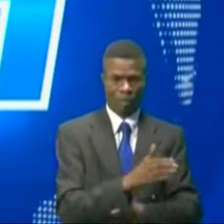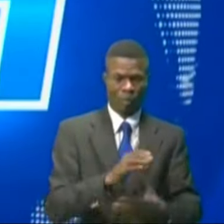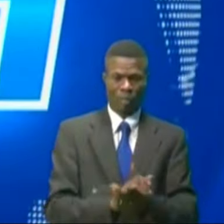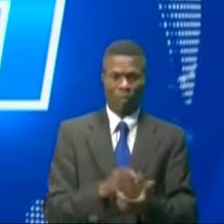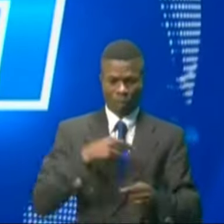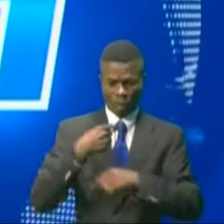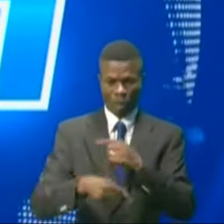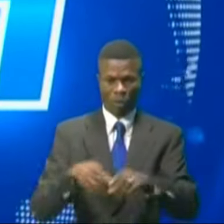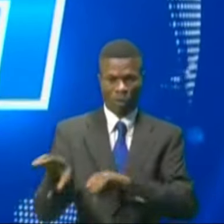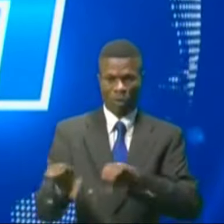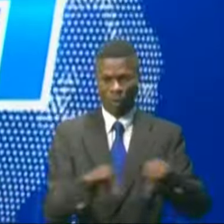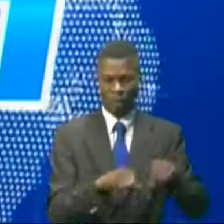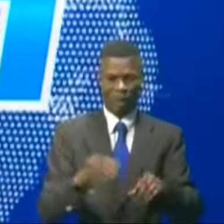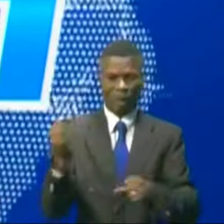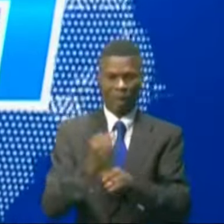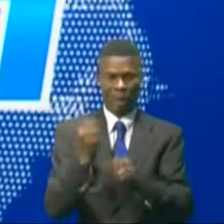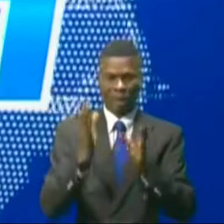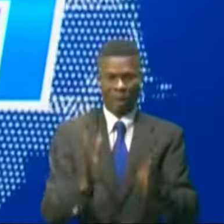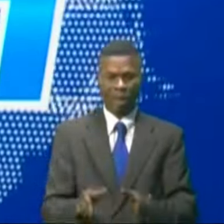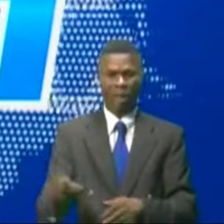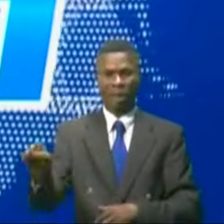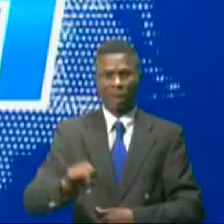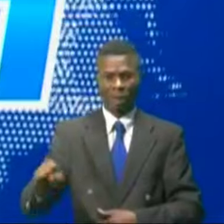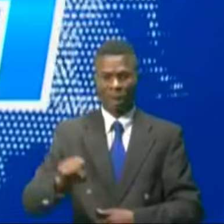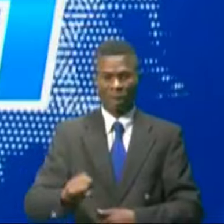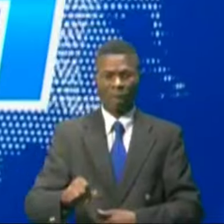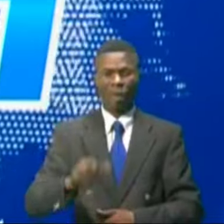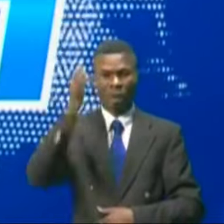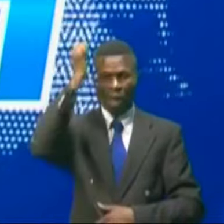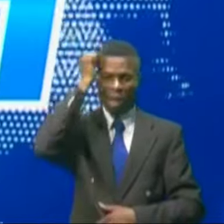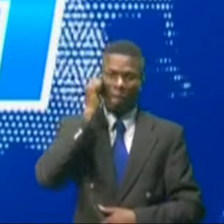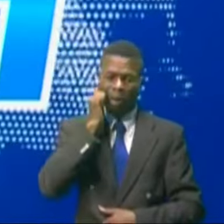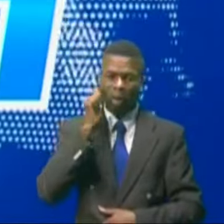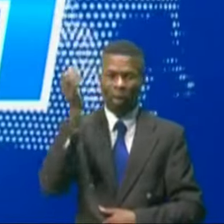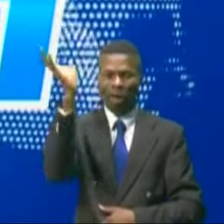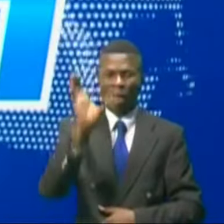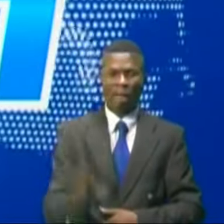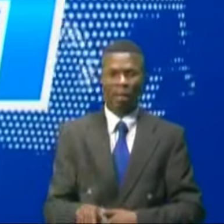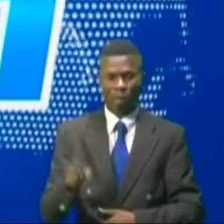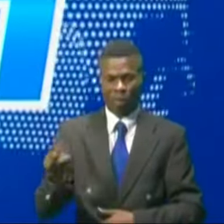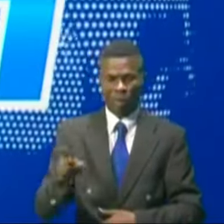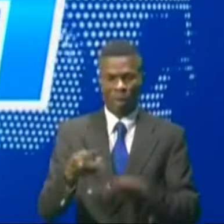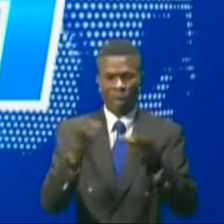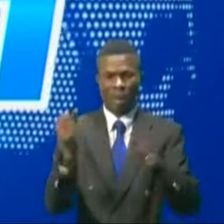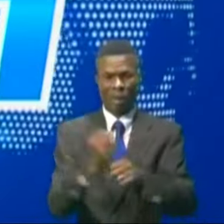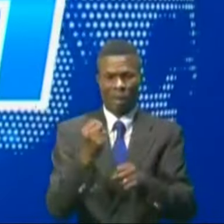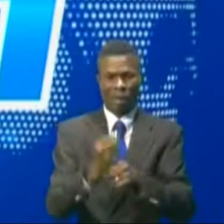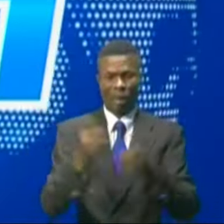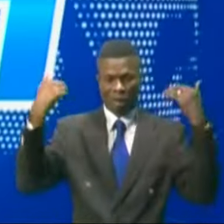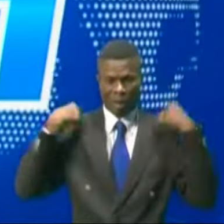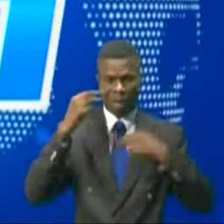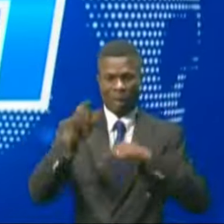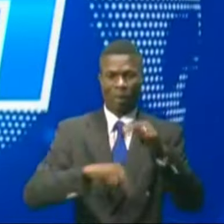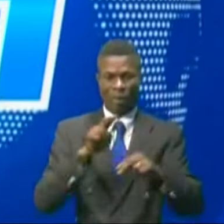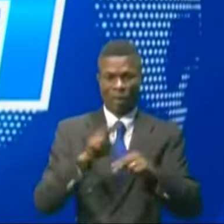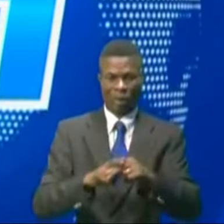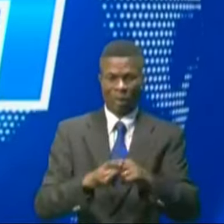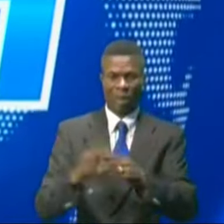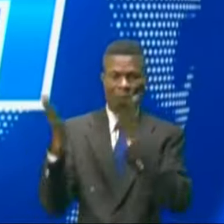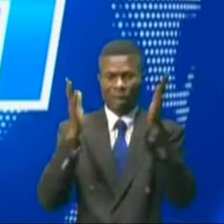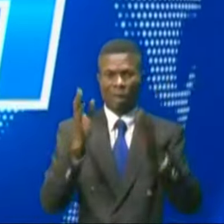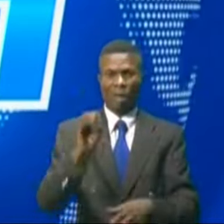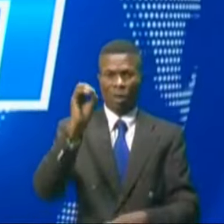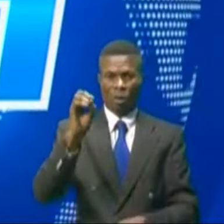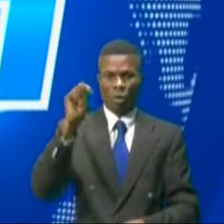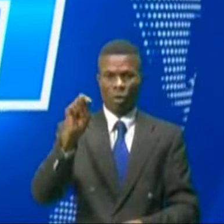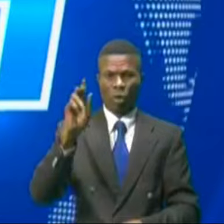Relance des activités professionnelles dans les secteurs portuaires, maritimes et ferroviaires. Cadres et agents de l'Office national des transports ont